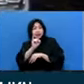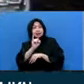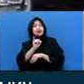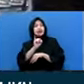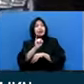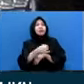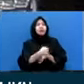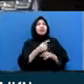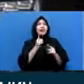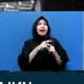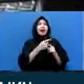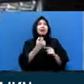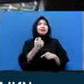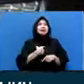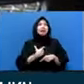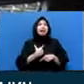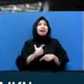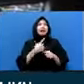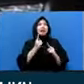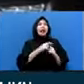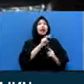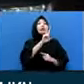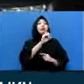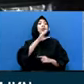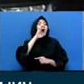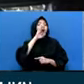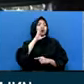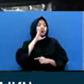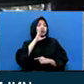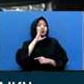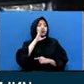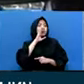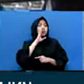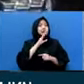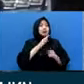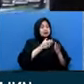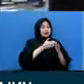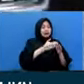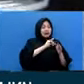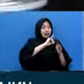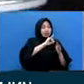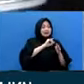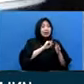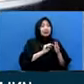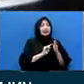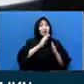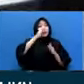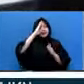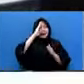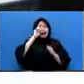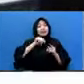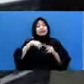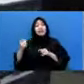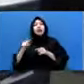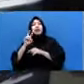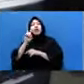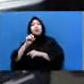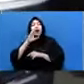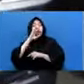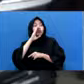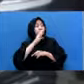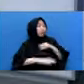pesan itu di tanggal 20 Agustus sampai selesai dengan upacara di